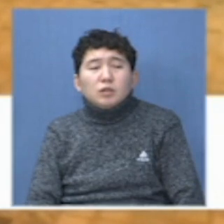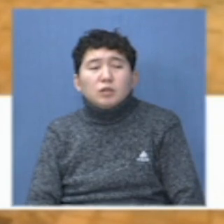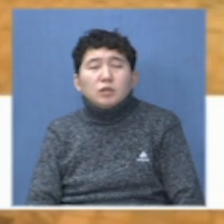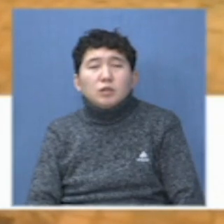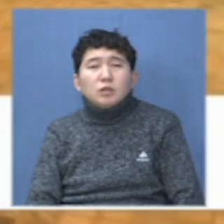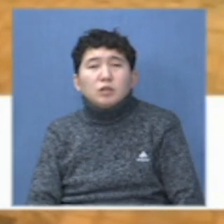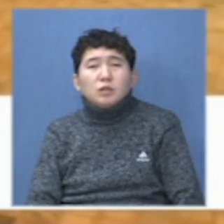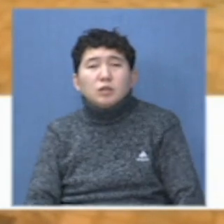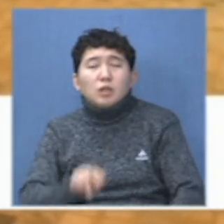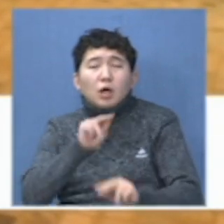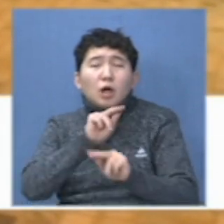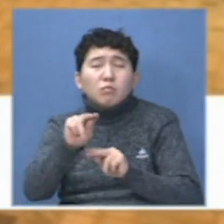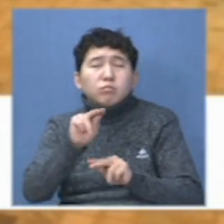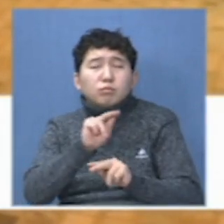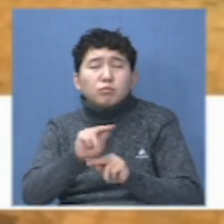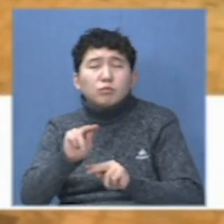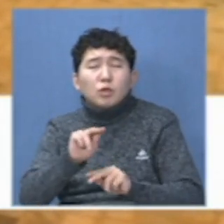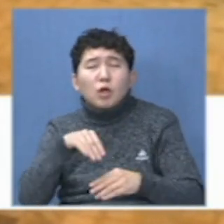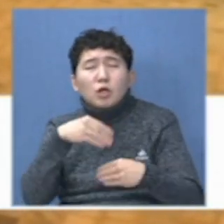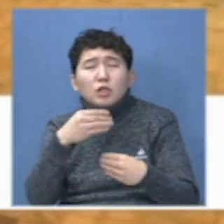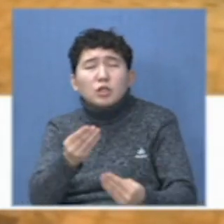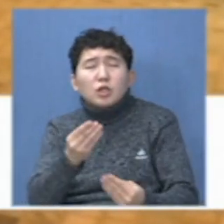довести или отдать опыт свой,